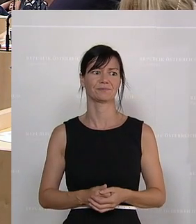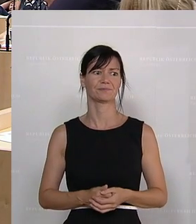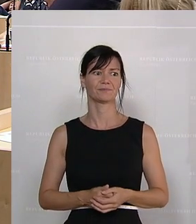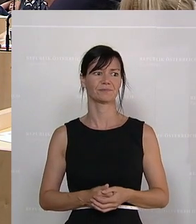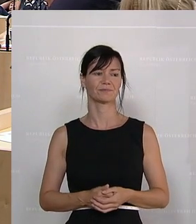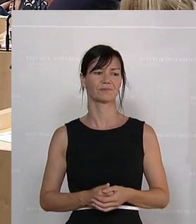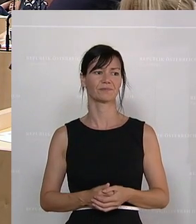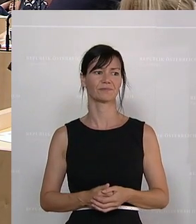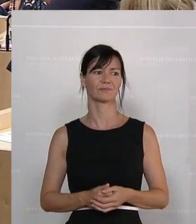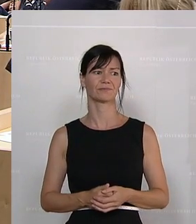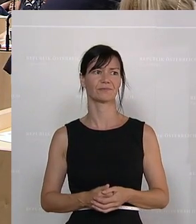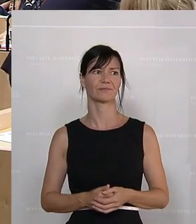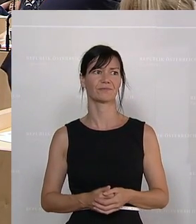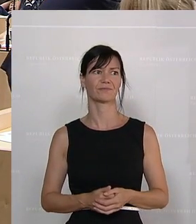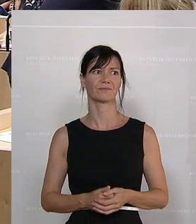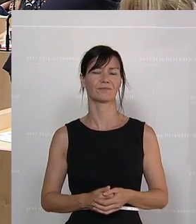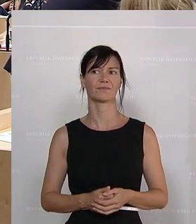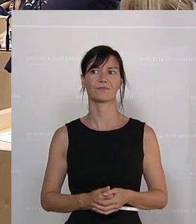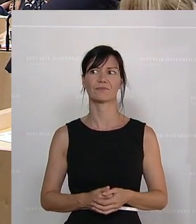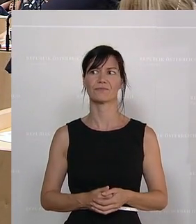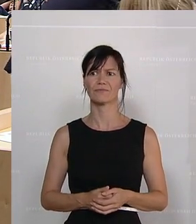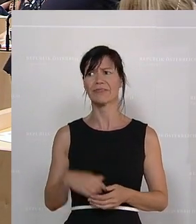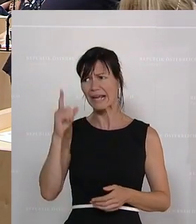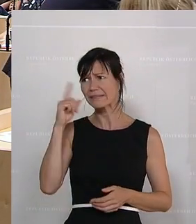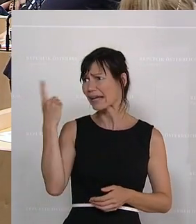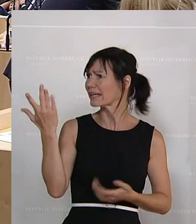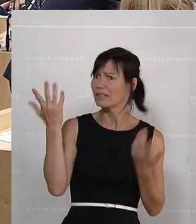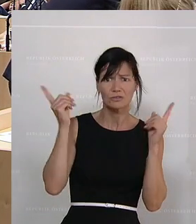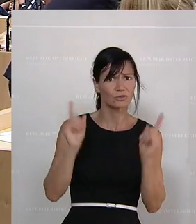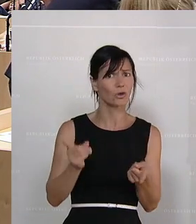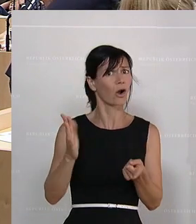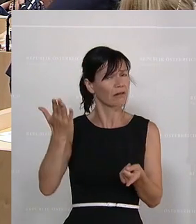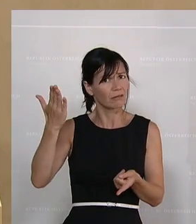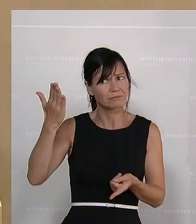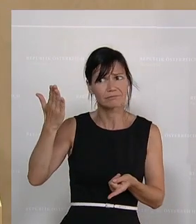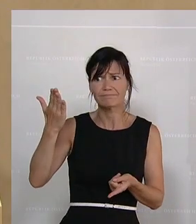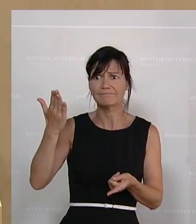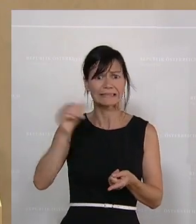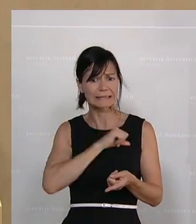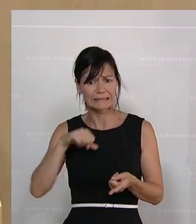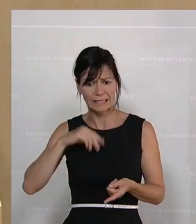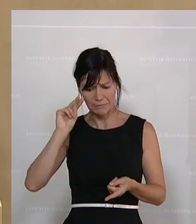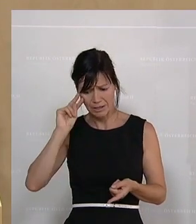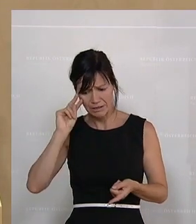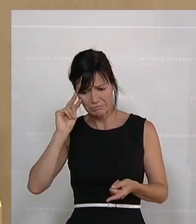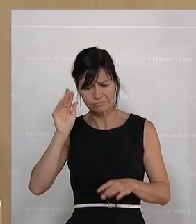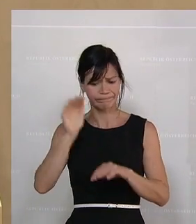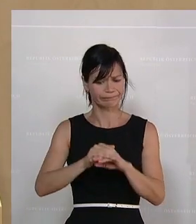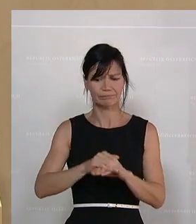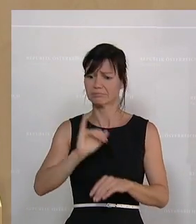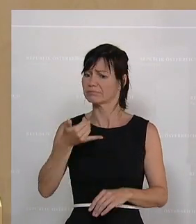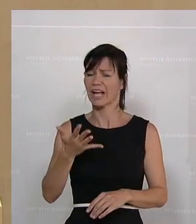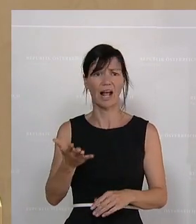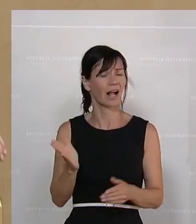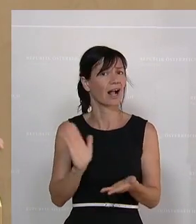und ich denke sie sollten auf erkennen dass sich das irgendwann nicht mehr ausgeht das geht sich nicht mehr aus und es ist gift für